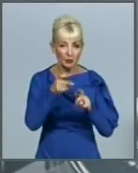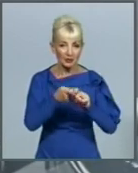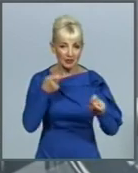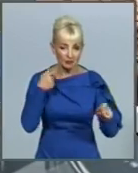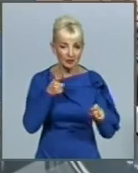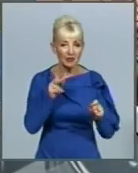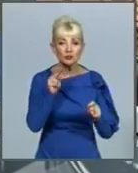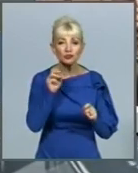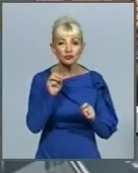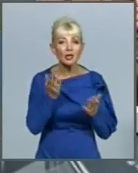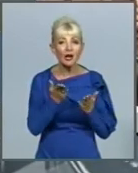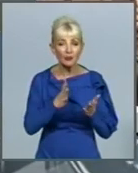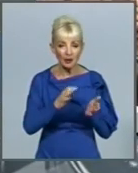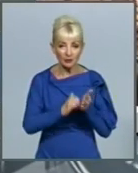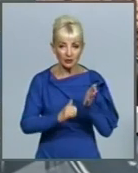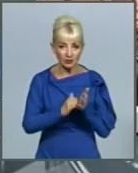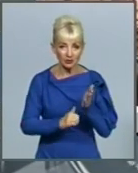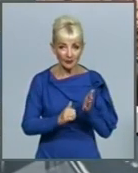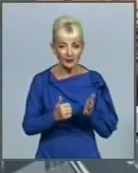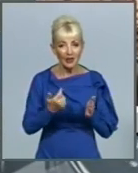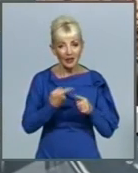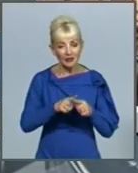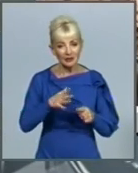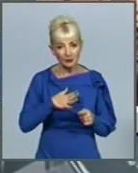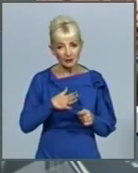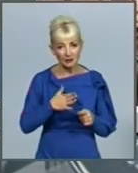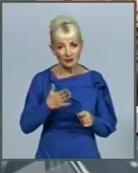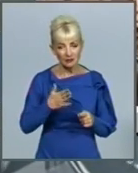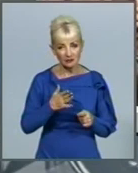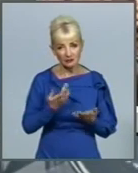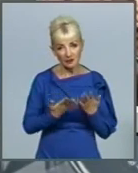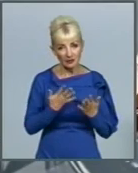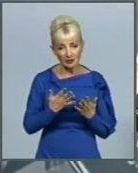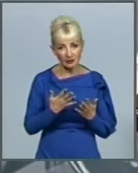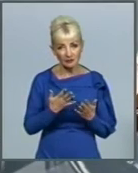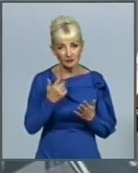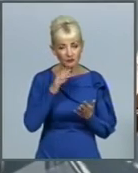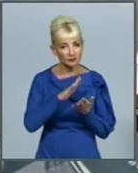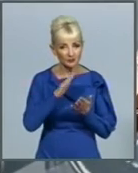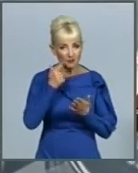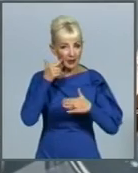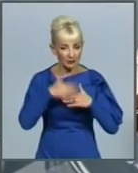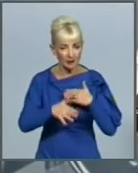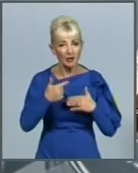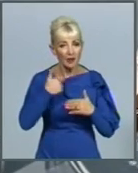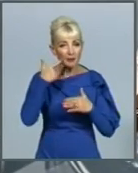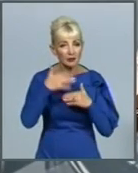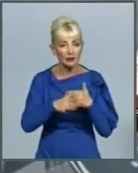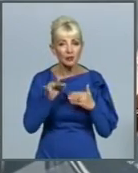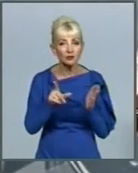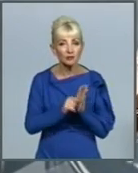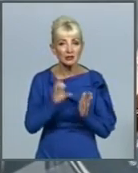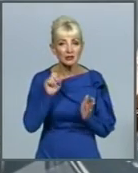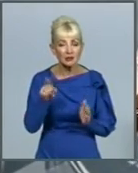это было связано? Это был чистый расчет, наверное, потому что я понимала, что вместе с тем,